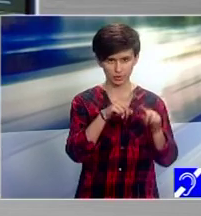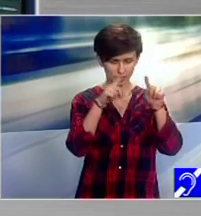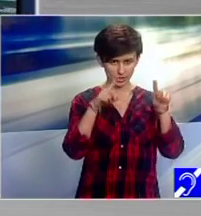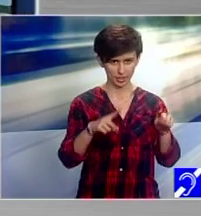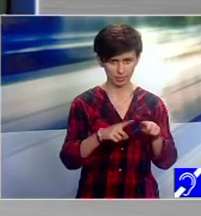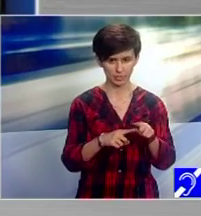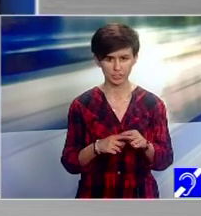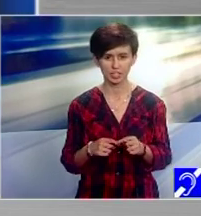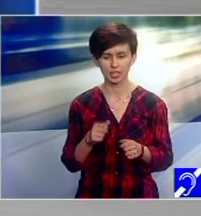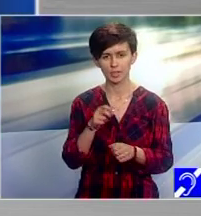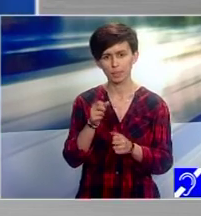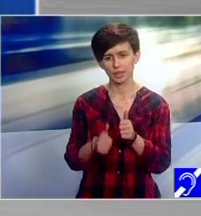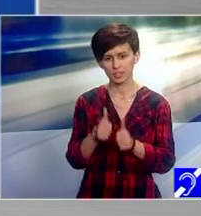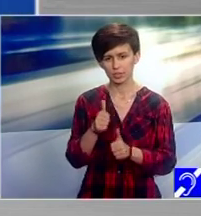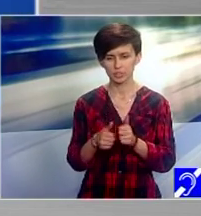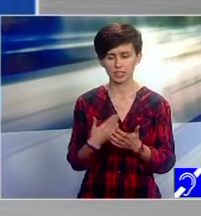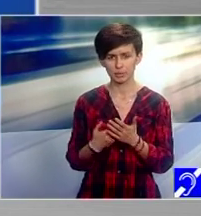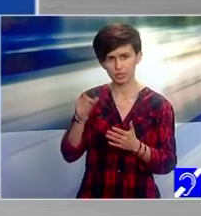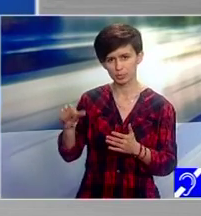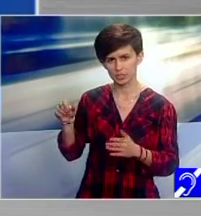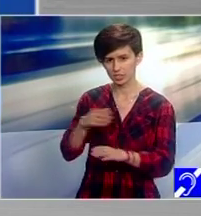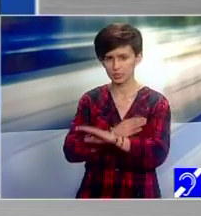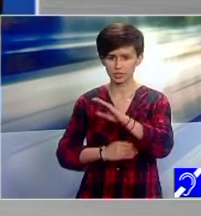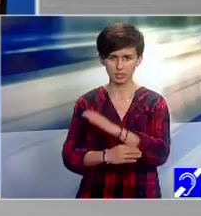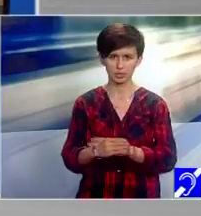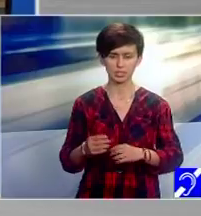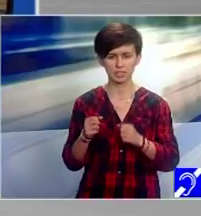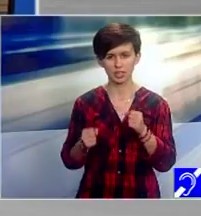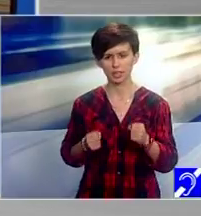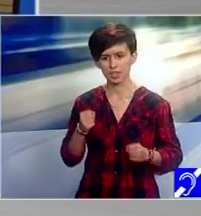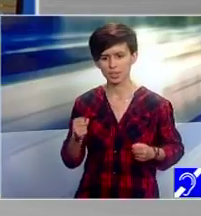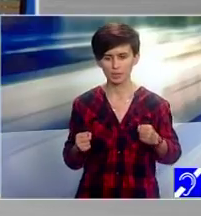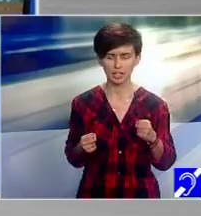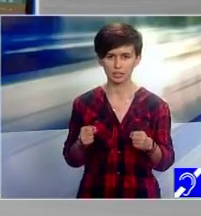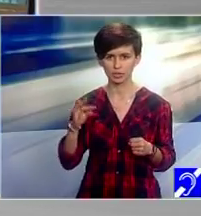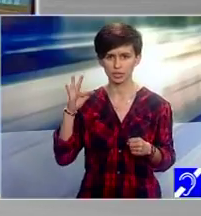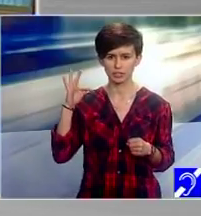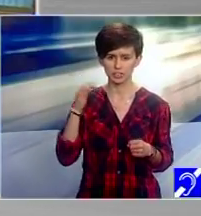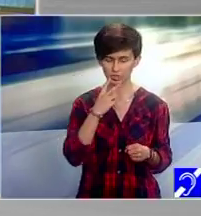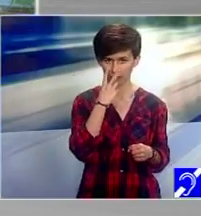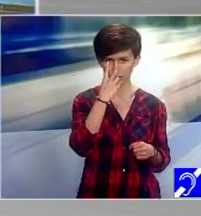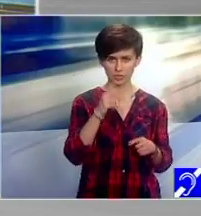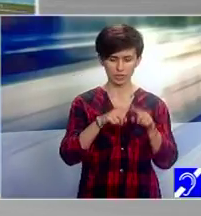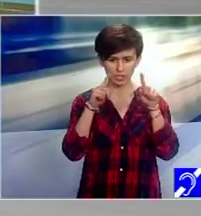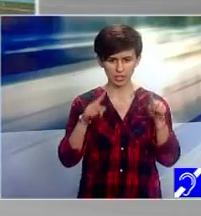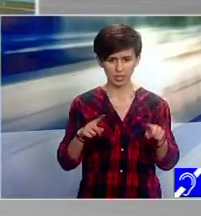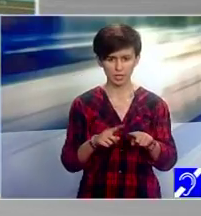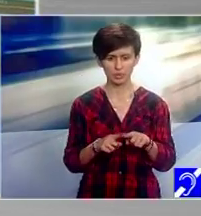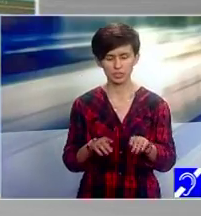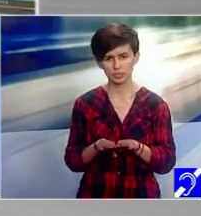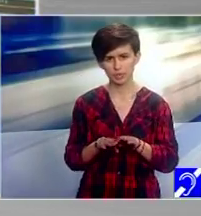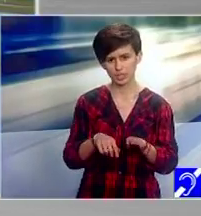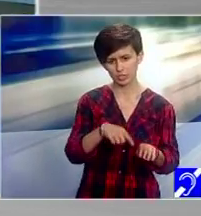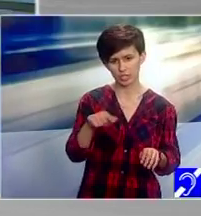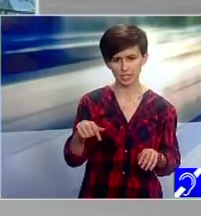surprinse la cursele pentru persoane cu dizabilități de la Maratonul Fugetului. Am văzut în imagini și pe prietena noastră, Georgi Fântânaru, și sportiv de la Clubul Amont